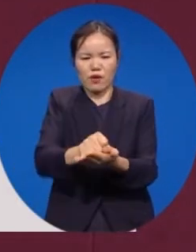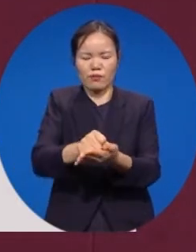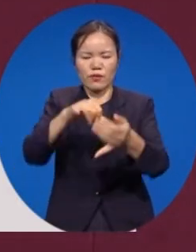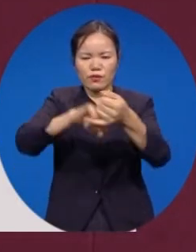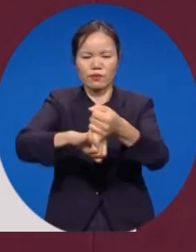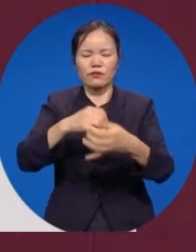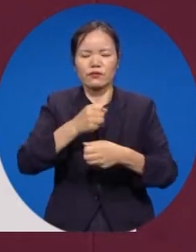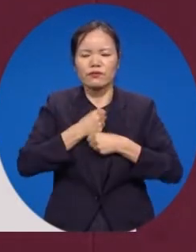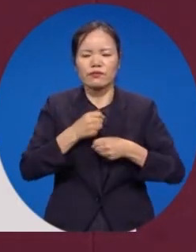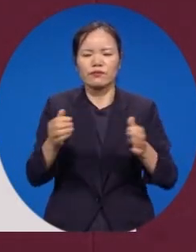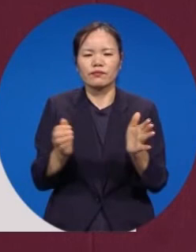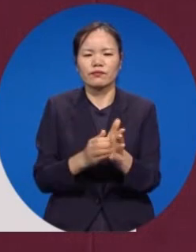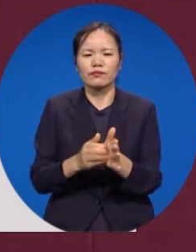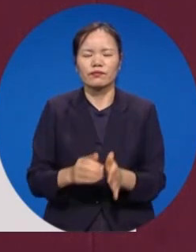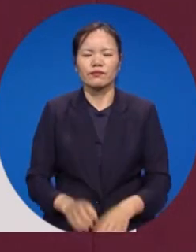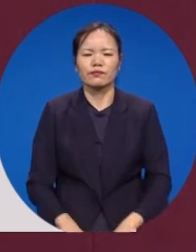지켜냈습니다.